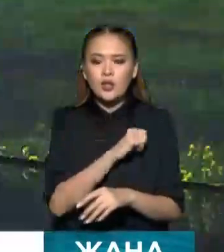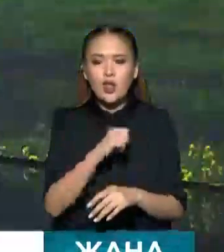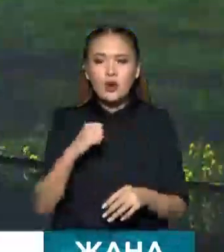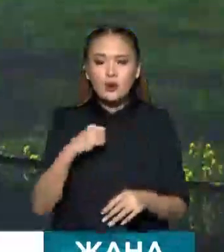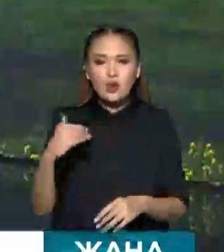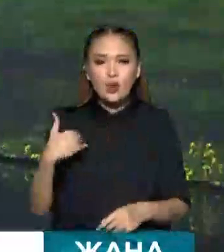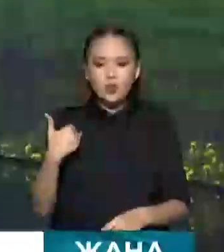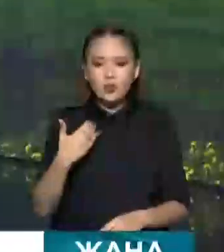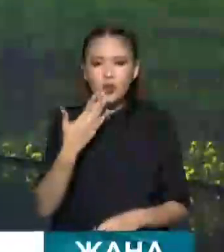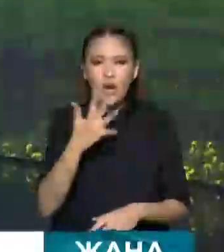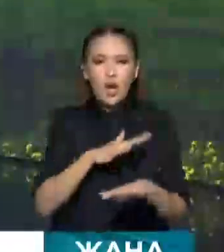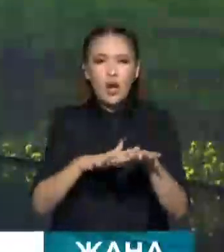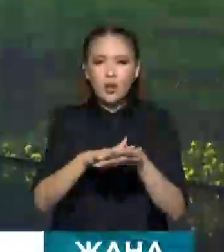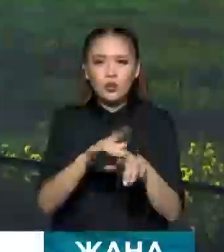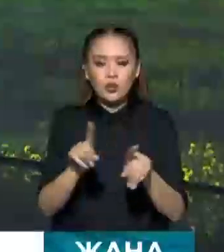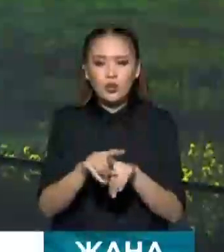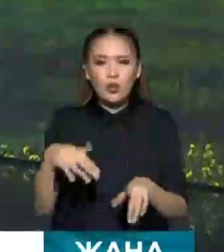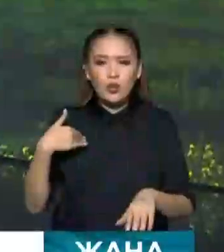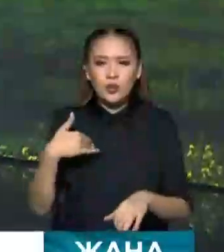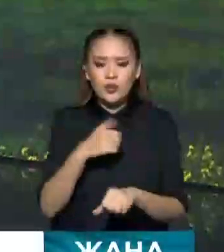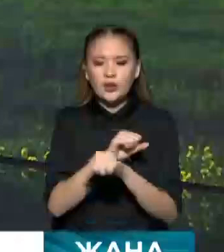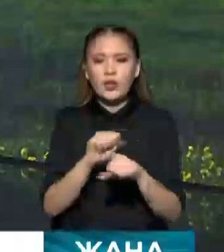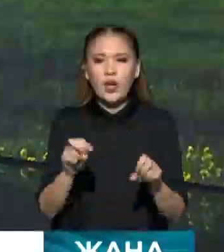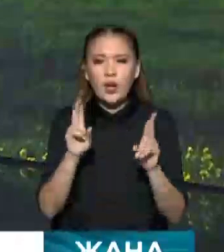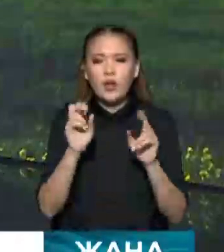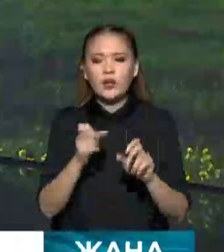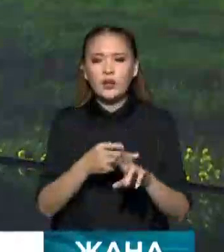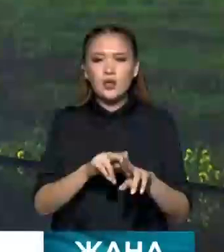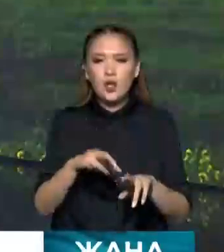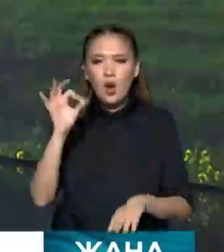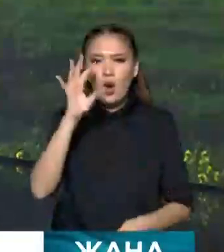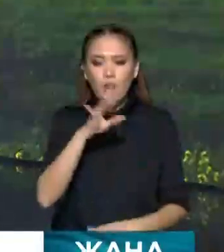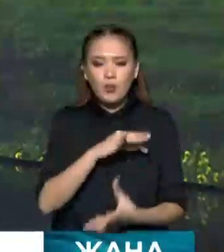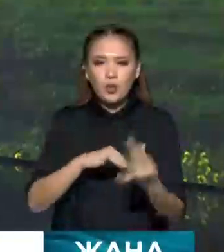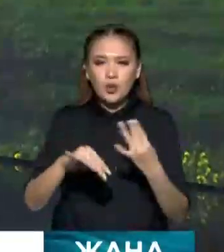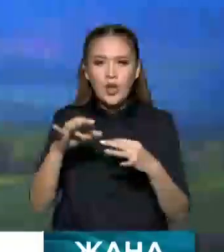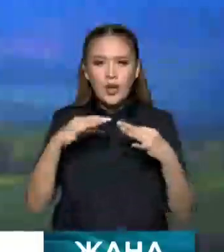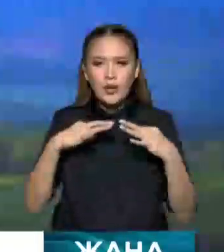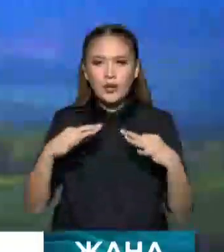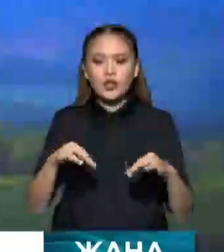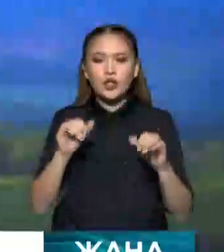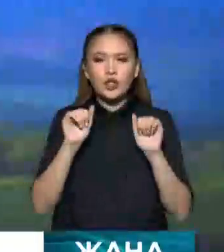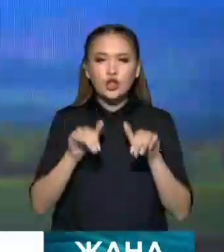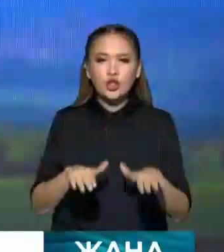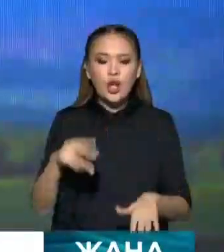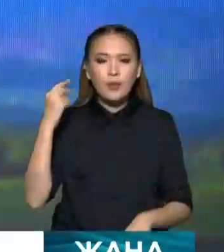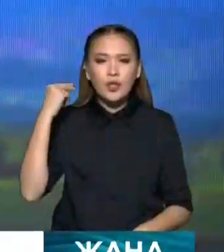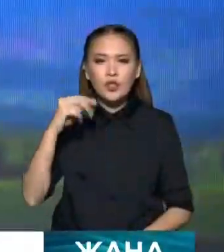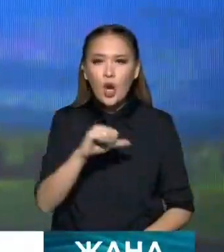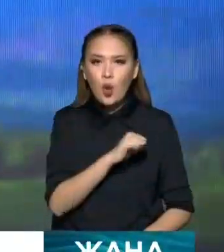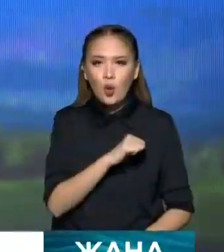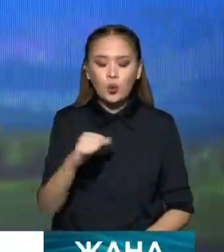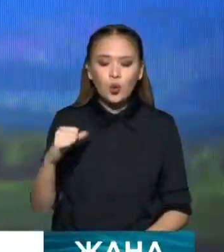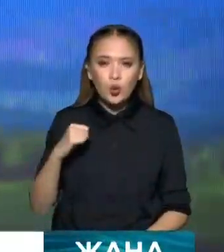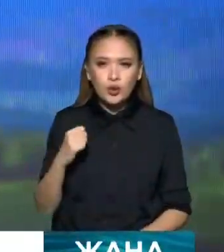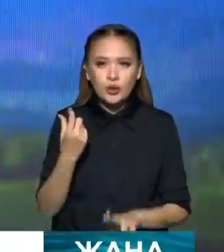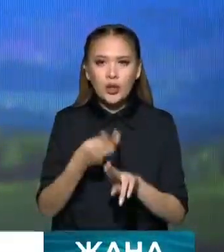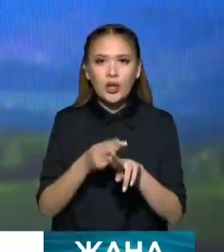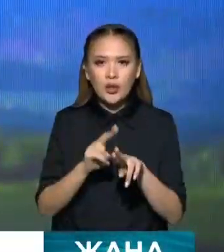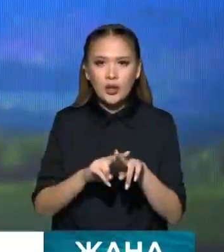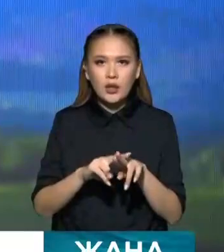және халыққа да бермейді. Енді сондықта осы мәселені шешу үшін президенттің өзі бұл мәселеге екі